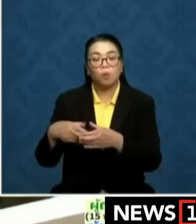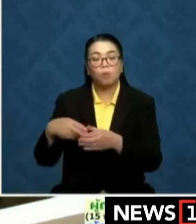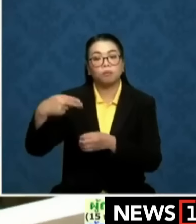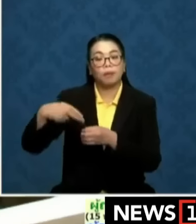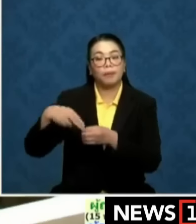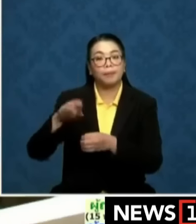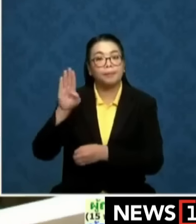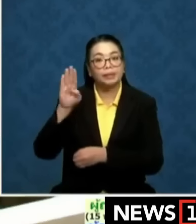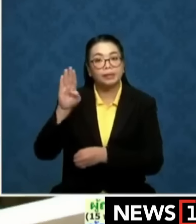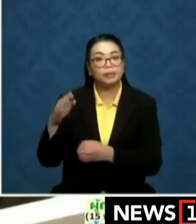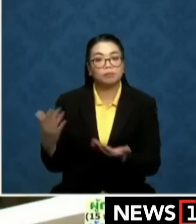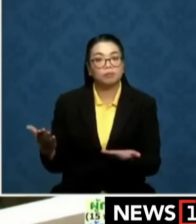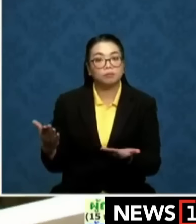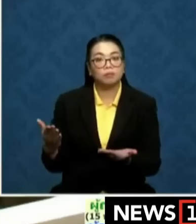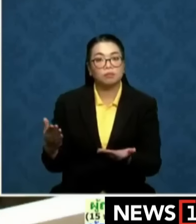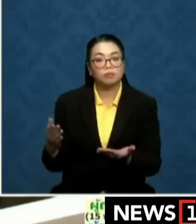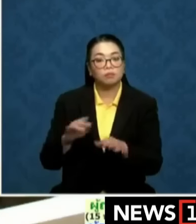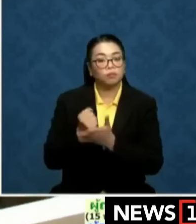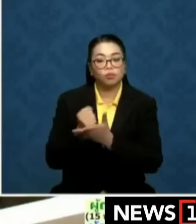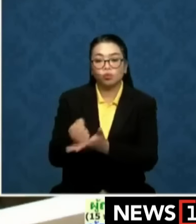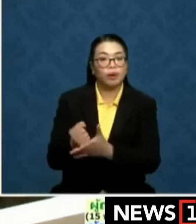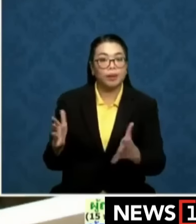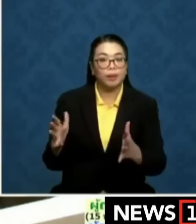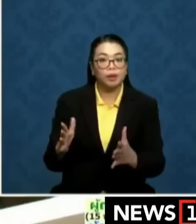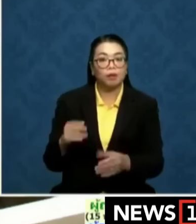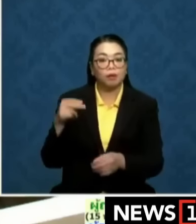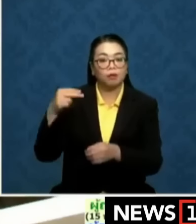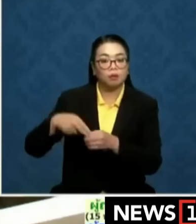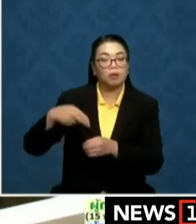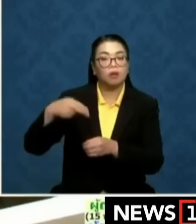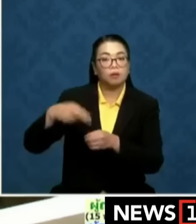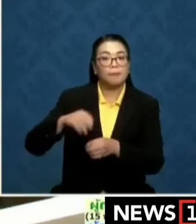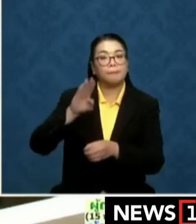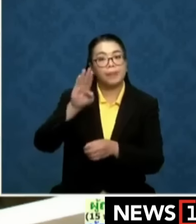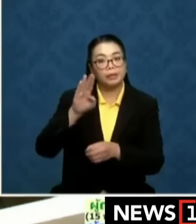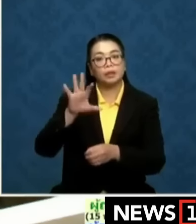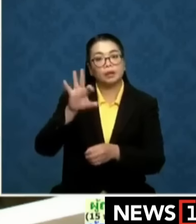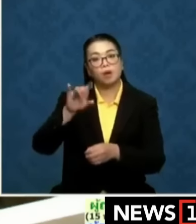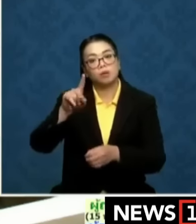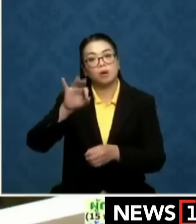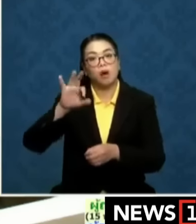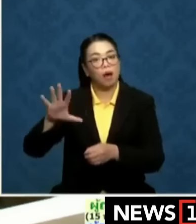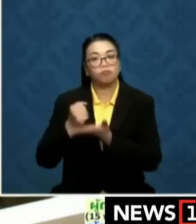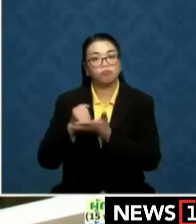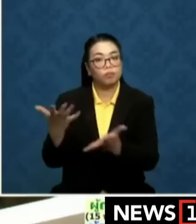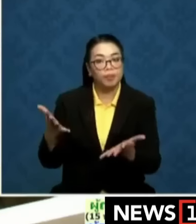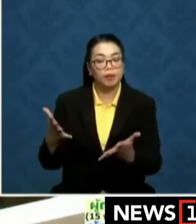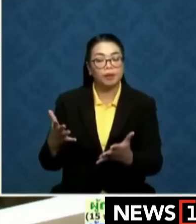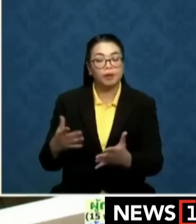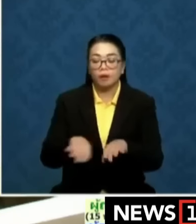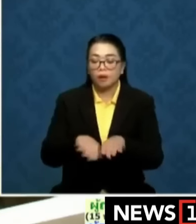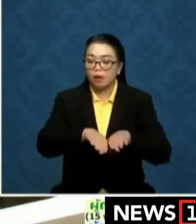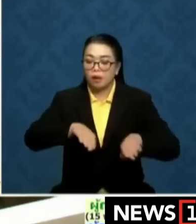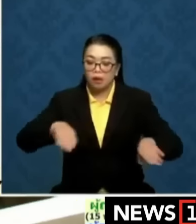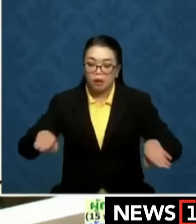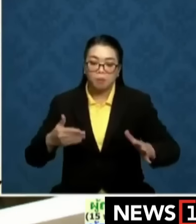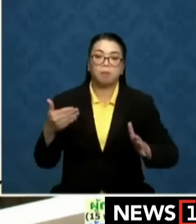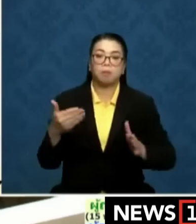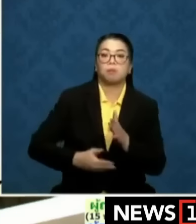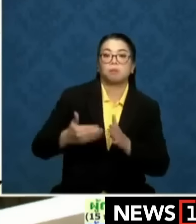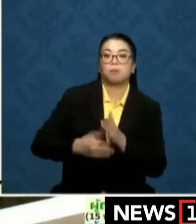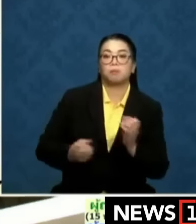การอื่นใดในการช่วยดูแลราคาน้ำมันและจะมีการช่วยเหลือกลุ่มผู้ใช้เบนซินโดยเฉพาะผู้ใช้รถมอเตอร์ไซค์อย่างไรคุณพีร